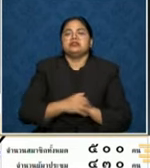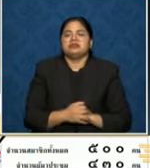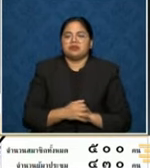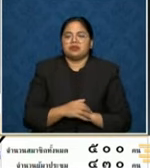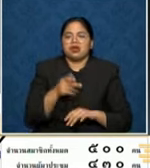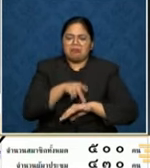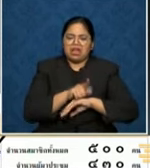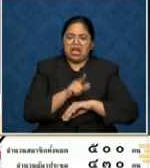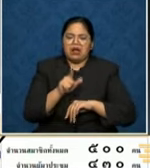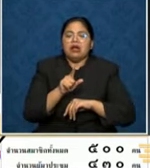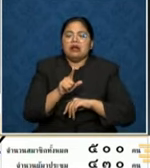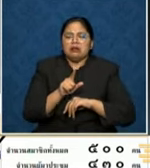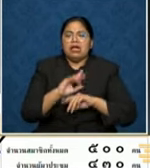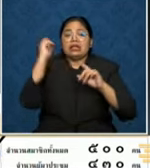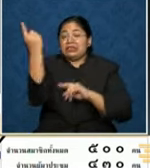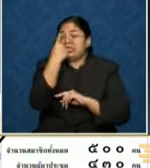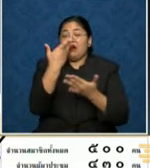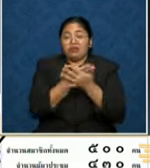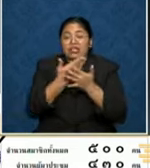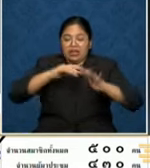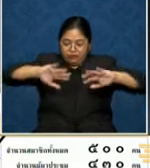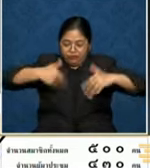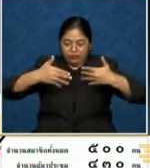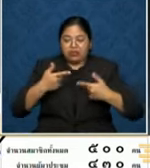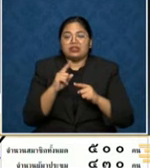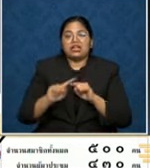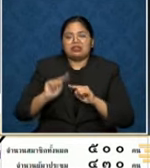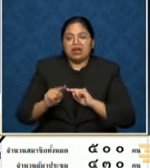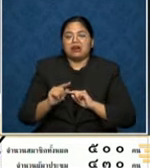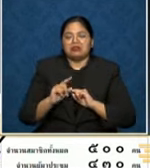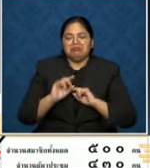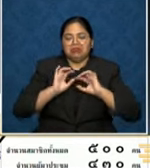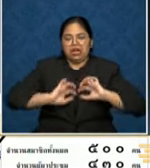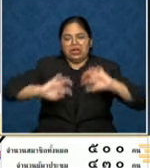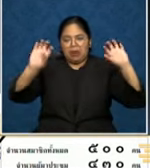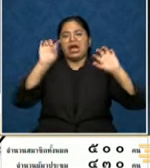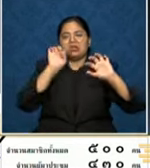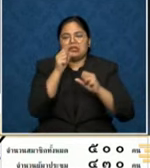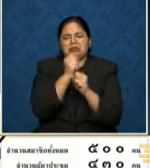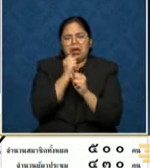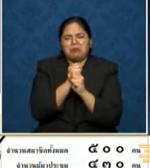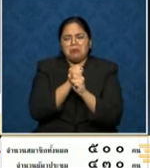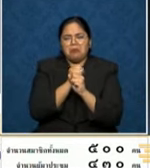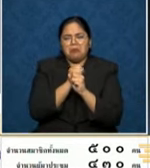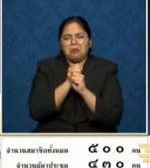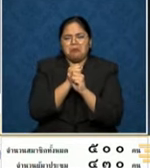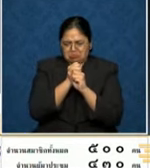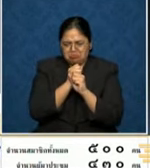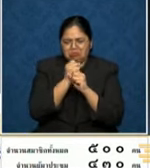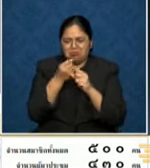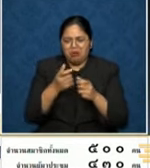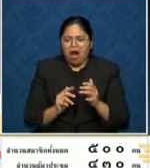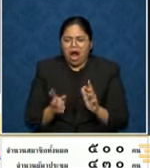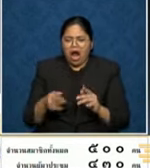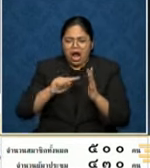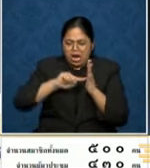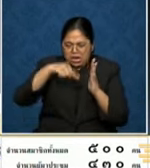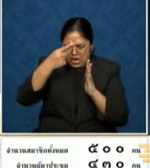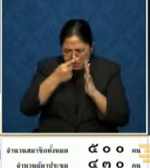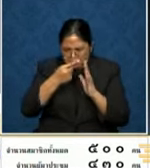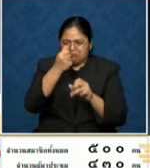ร้างรายได้การท่องเที่ยวผมต้องถือว่ารัฐบาลเนี้ยเดินหน้าเข้ามาทำตั้งแต่วันแรกของรายได้การท่องเที่ยวเพราะฉะนั้นเนี่ย